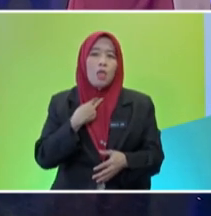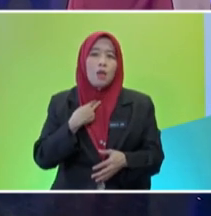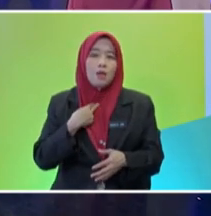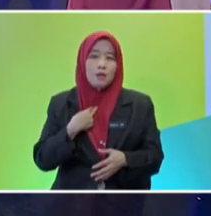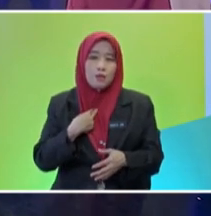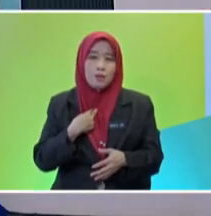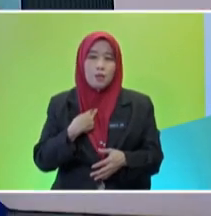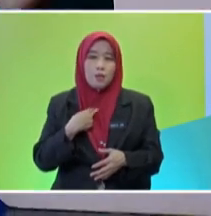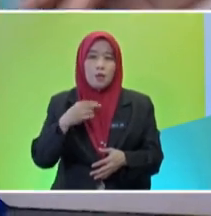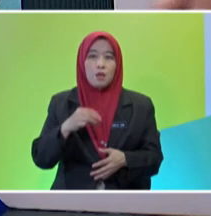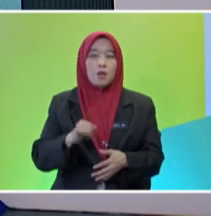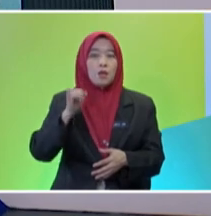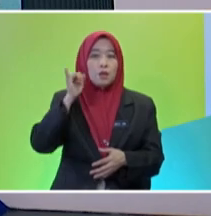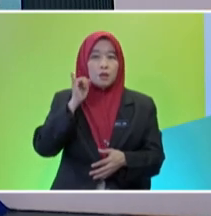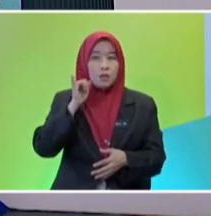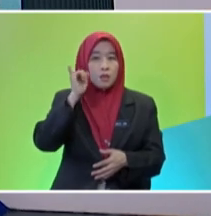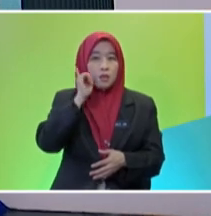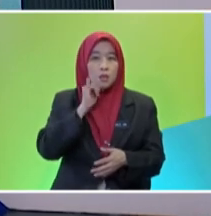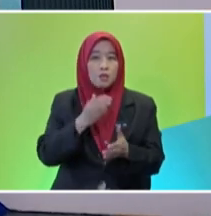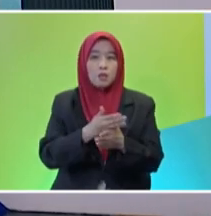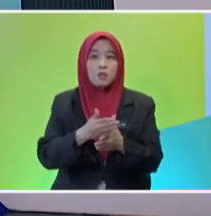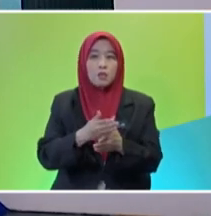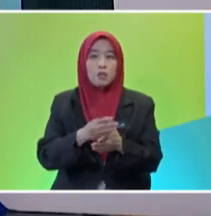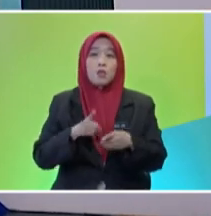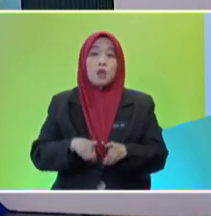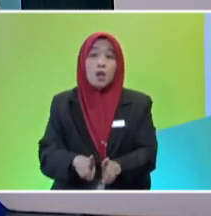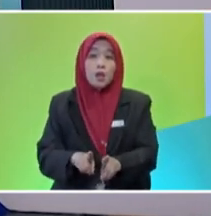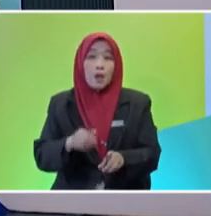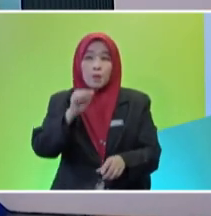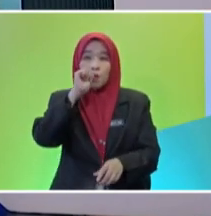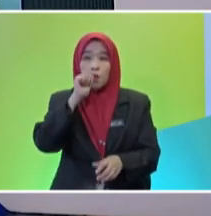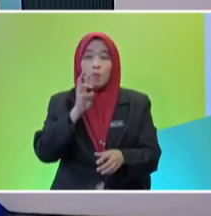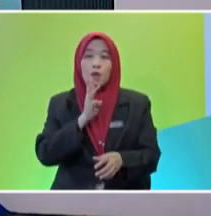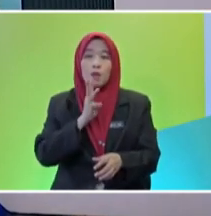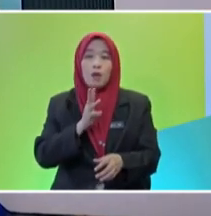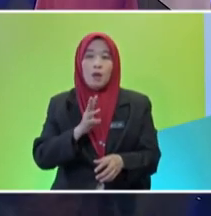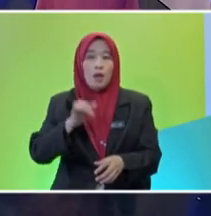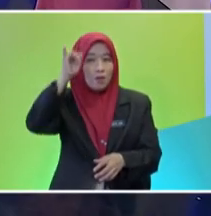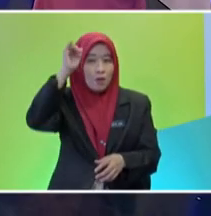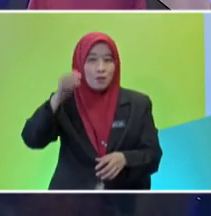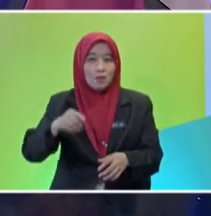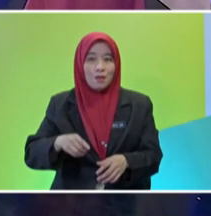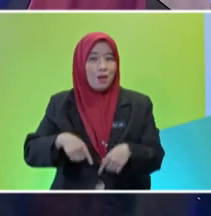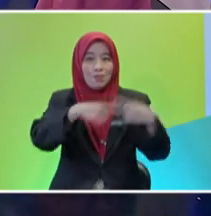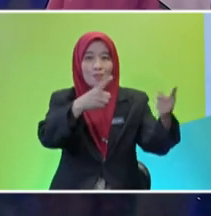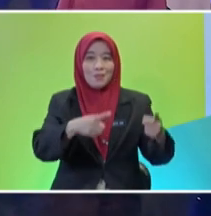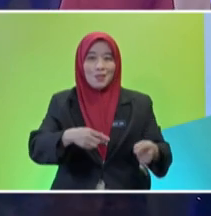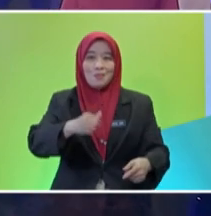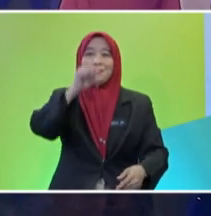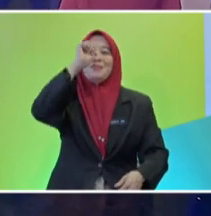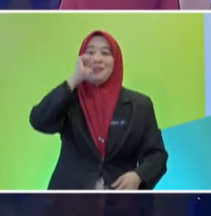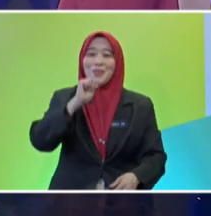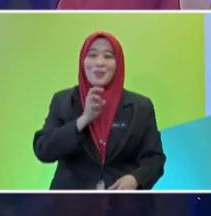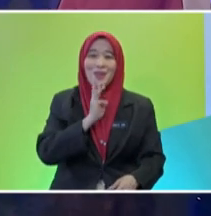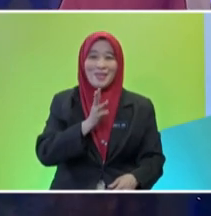sedap. Betul. Irfan haus tak hari ini? Haus tak sekarang. Okey, Irfan pergi minum air. Cikgu bagi minum air? Pergi. Cikgu bagi. Dengan